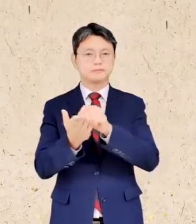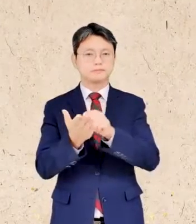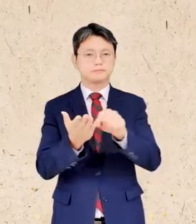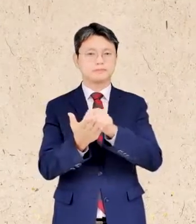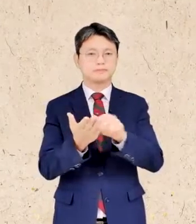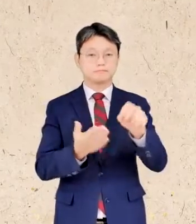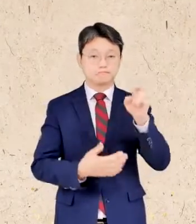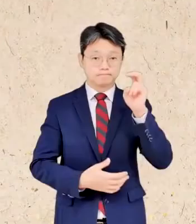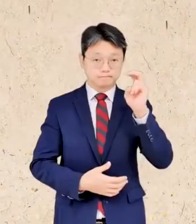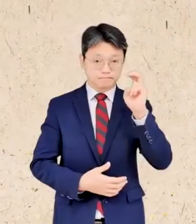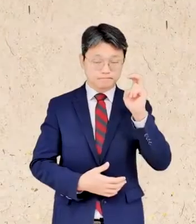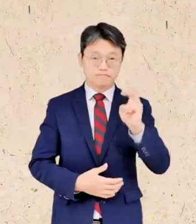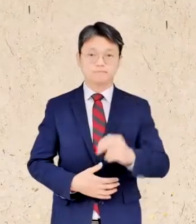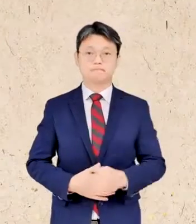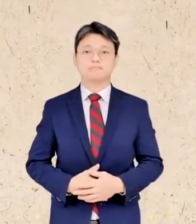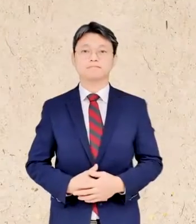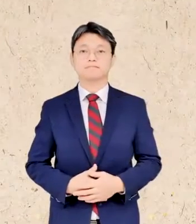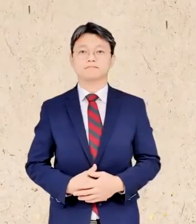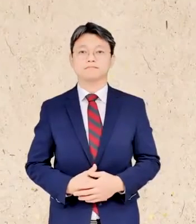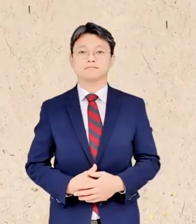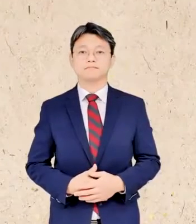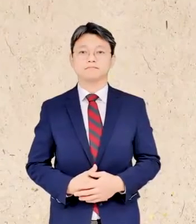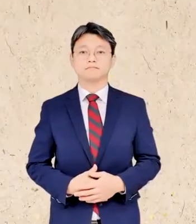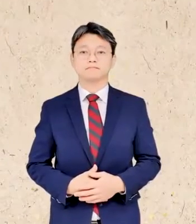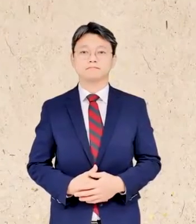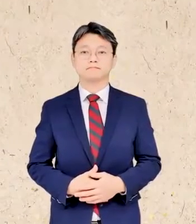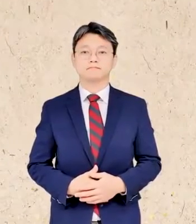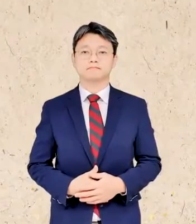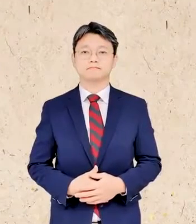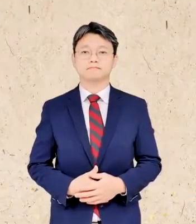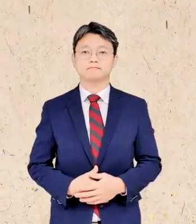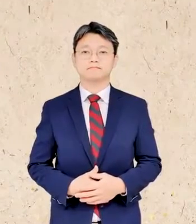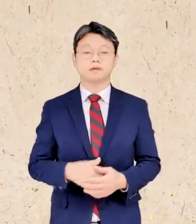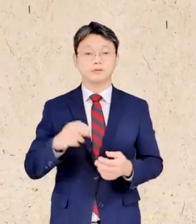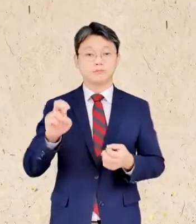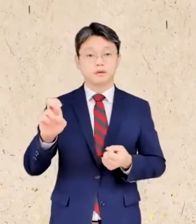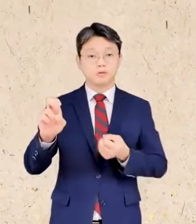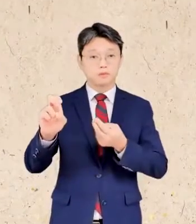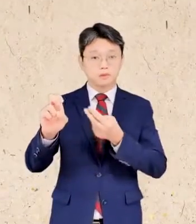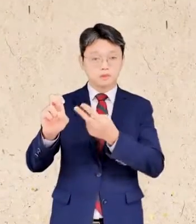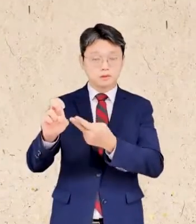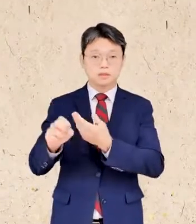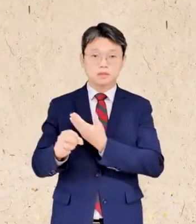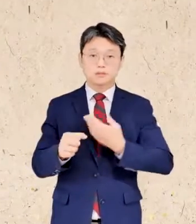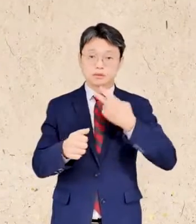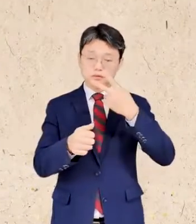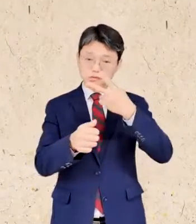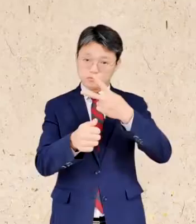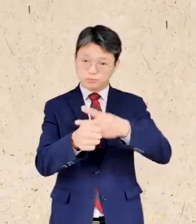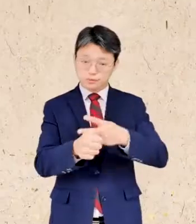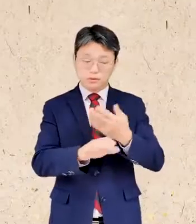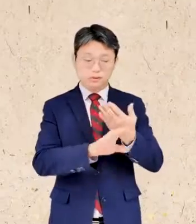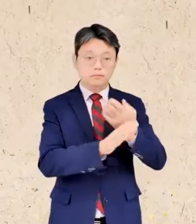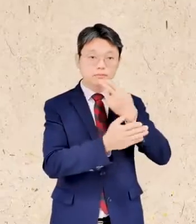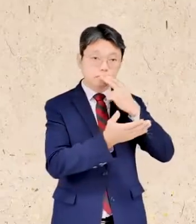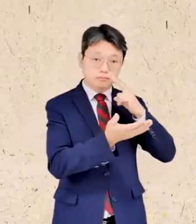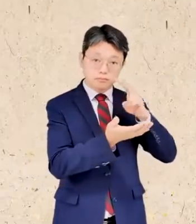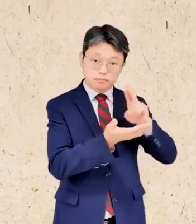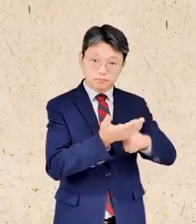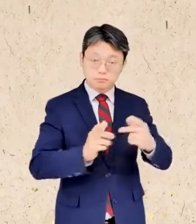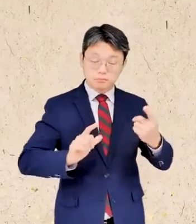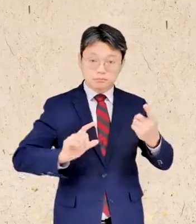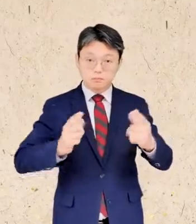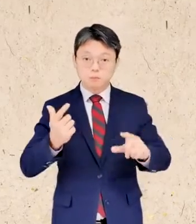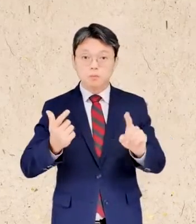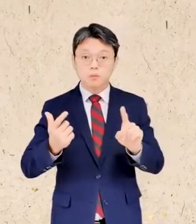62년경에 기록되었을 것으로 여겨집니다. 빌레몬서는 사도 바울의 다른 서신들과 달리 매우